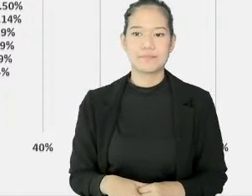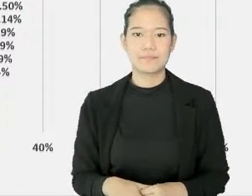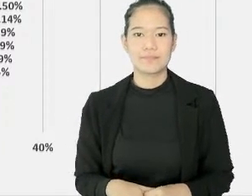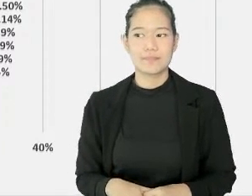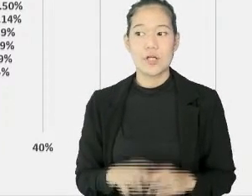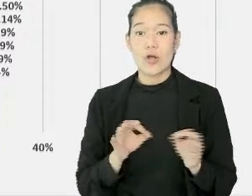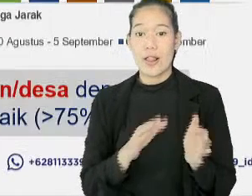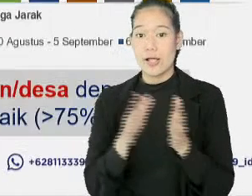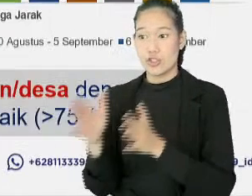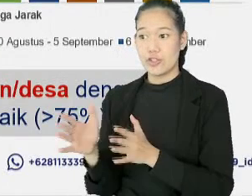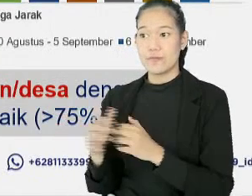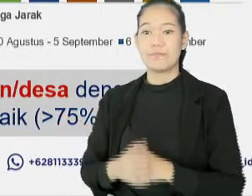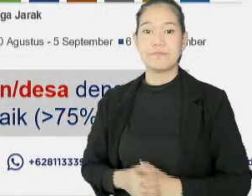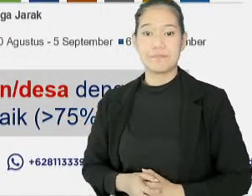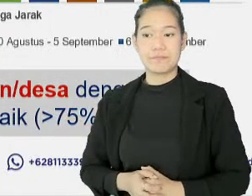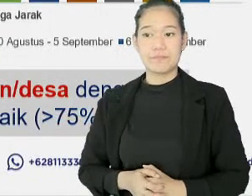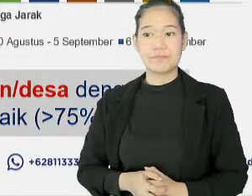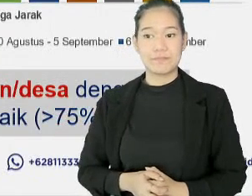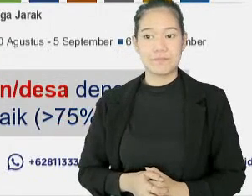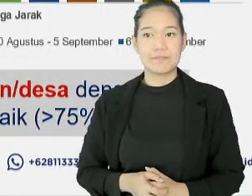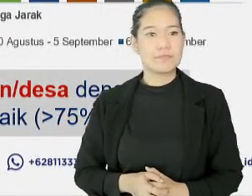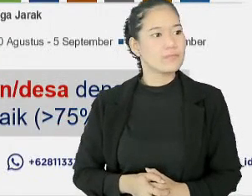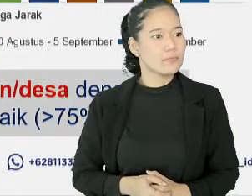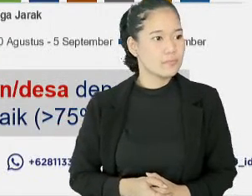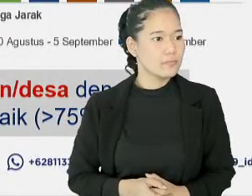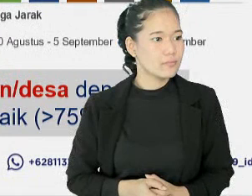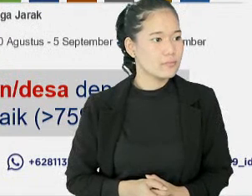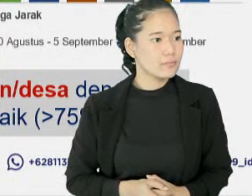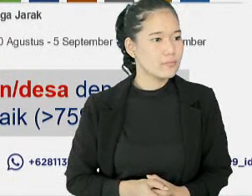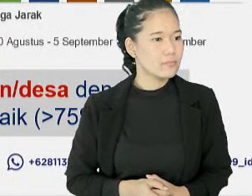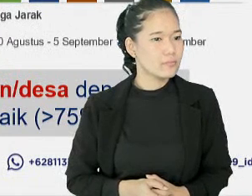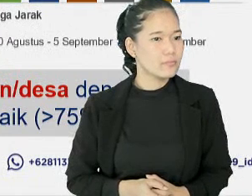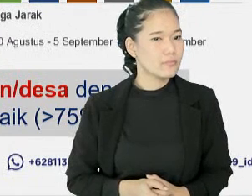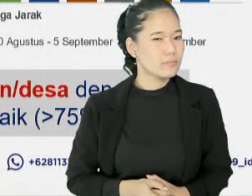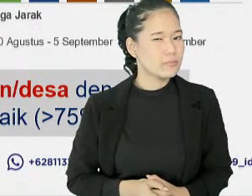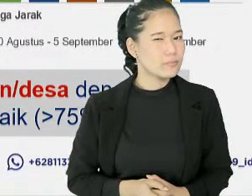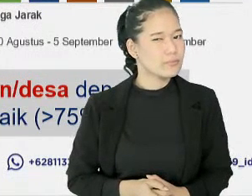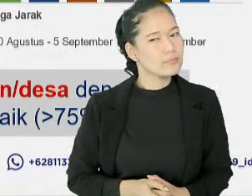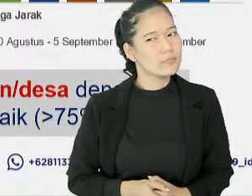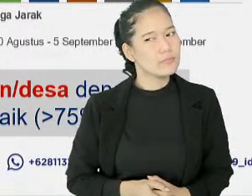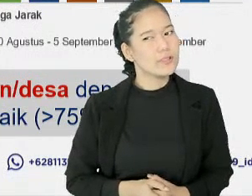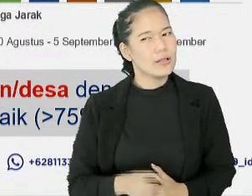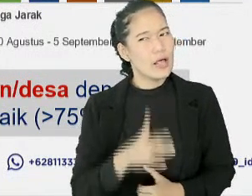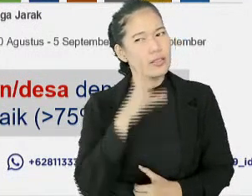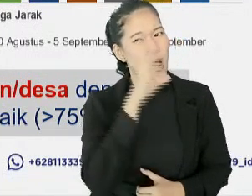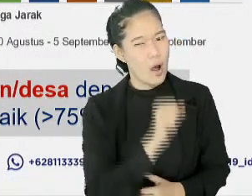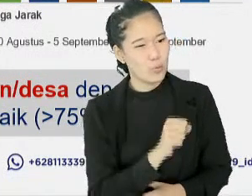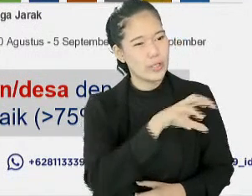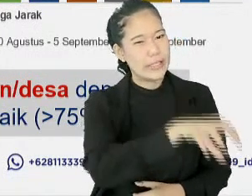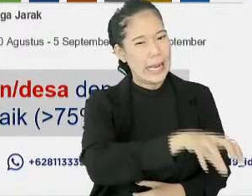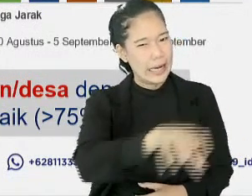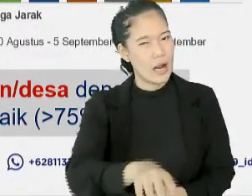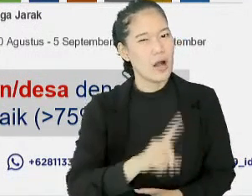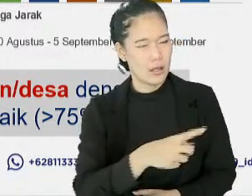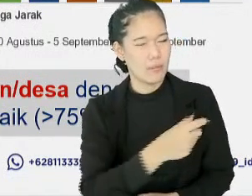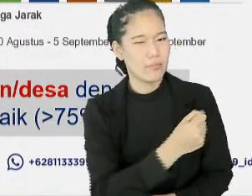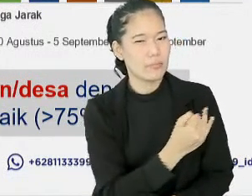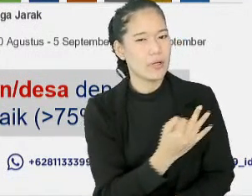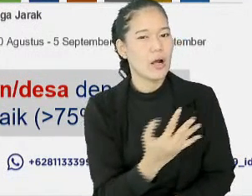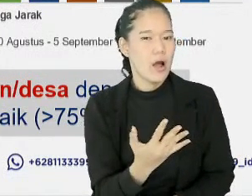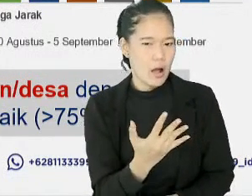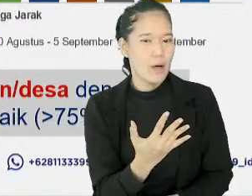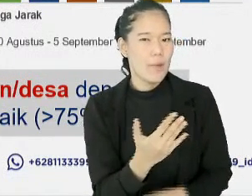kita lanjut dokter oleh putranya hektar berbeda itu memang